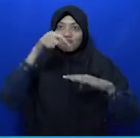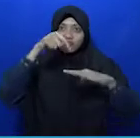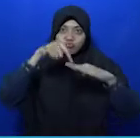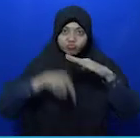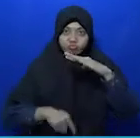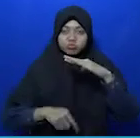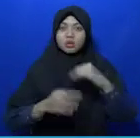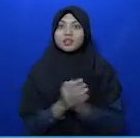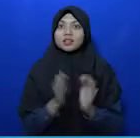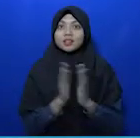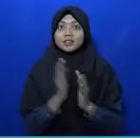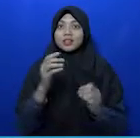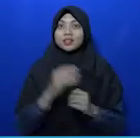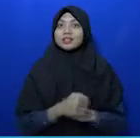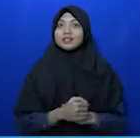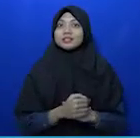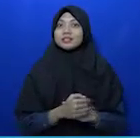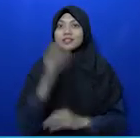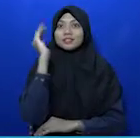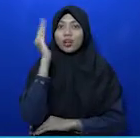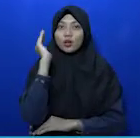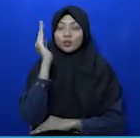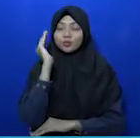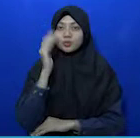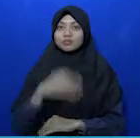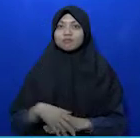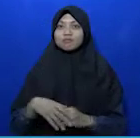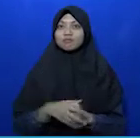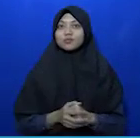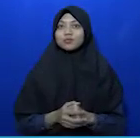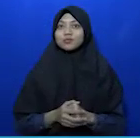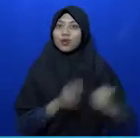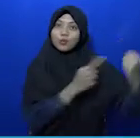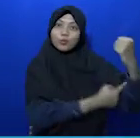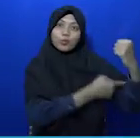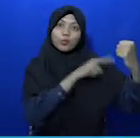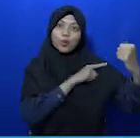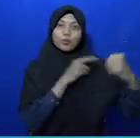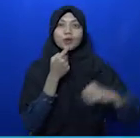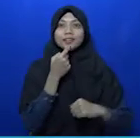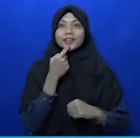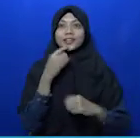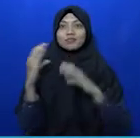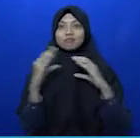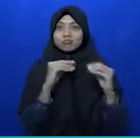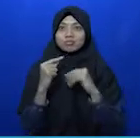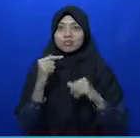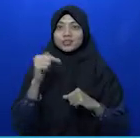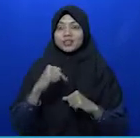dengan narasumber yang tentunya berkompeten dalam tema-tema